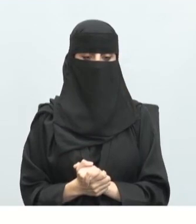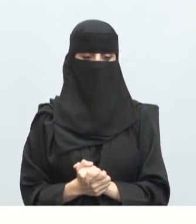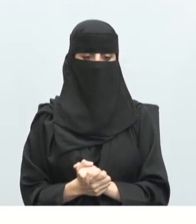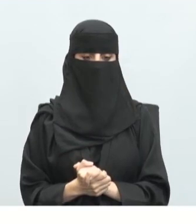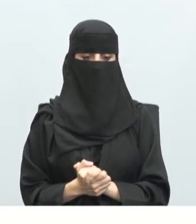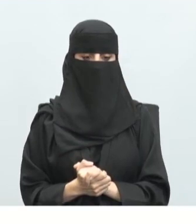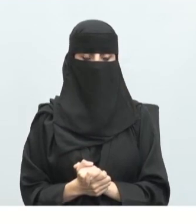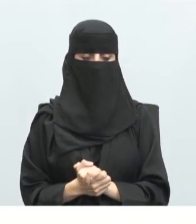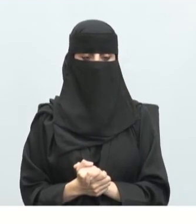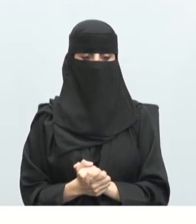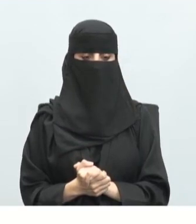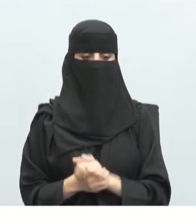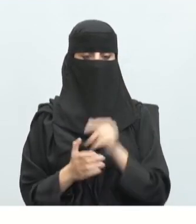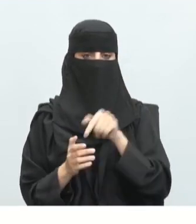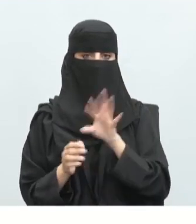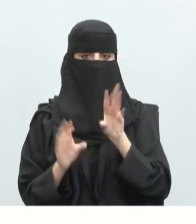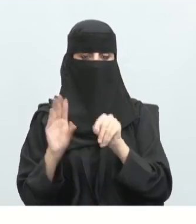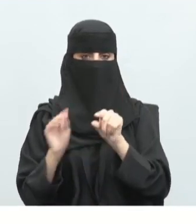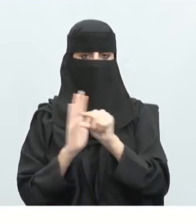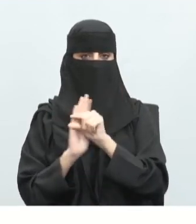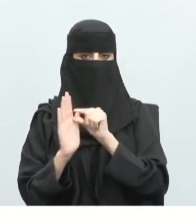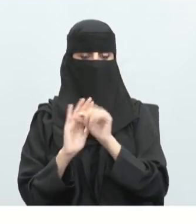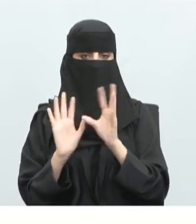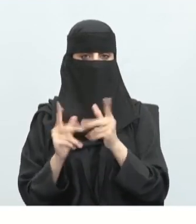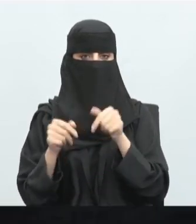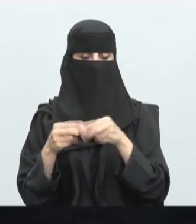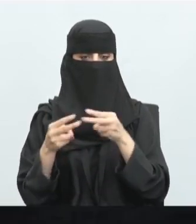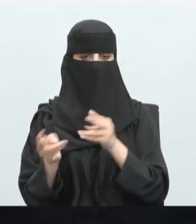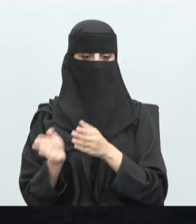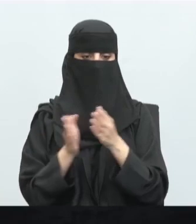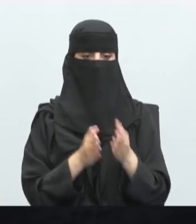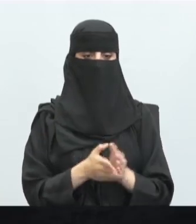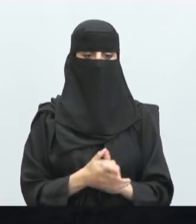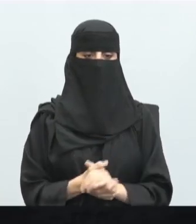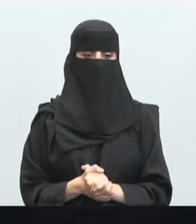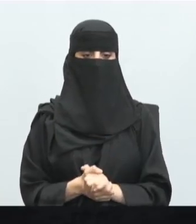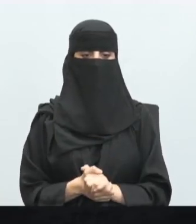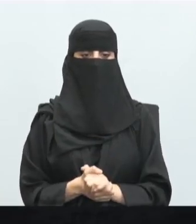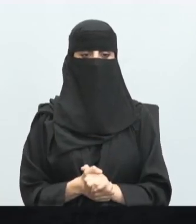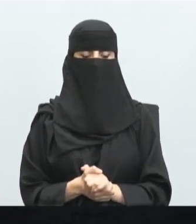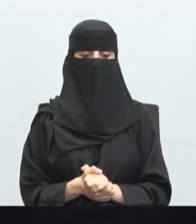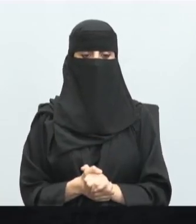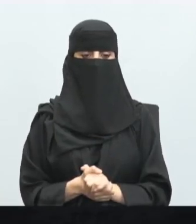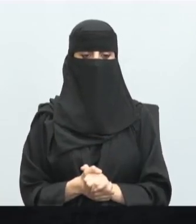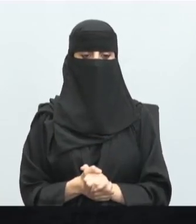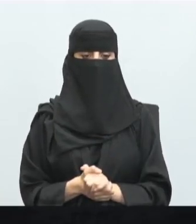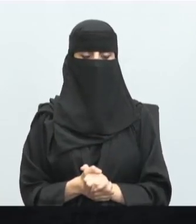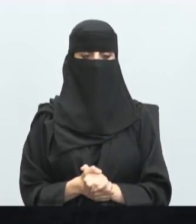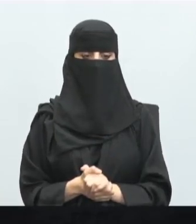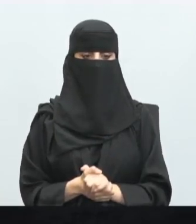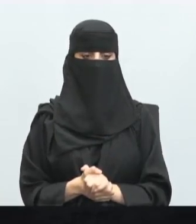منها القصه وعنوانها الان ابدا بذكر العنوان ثم ابدا